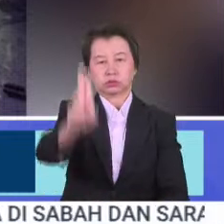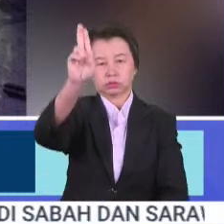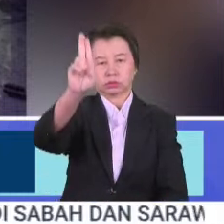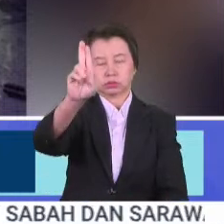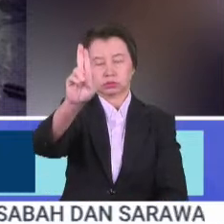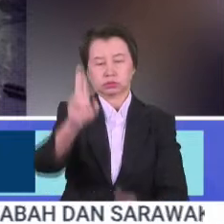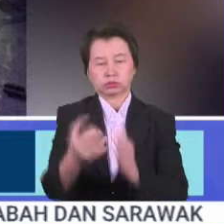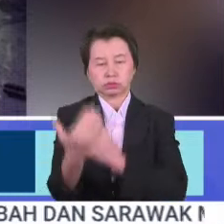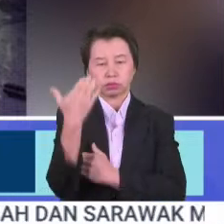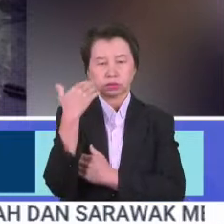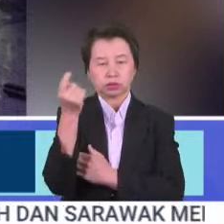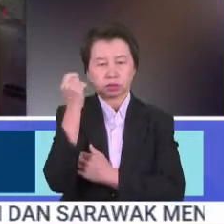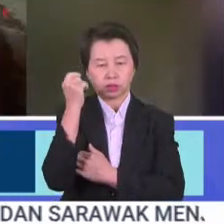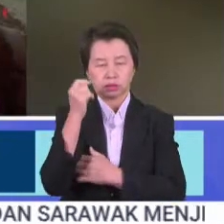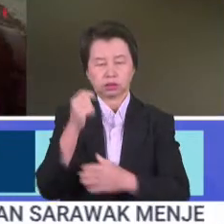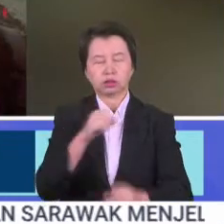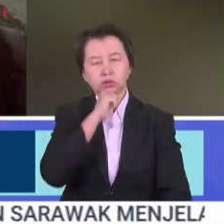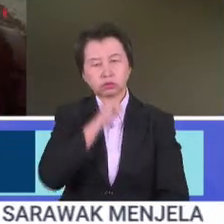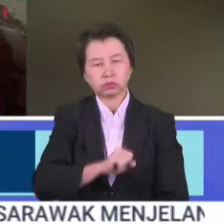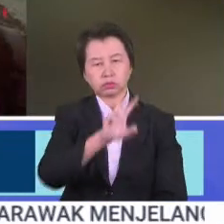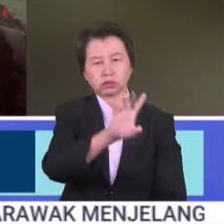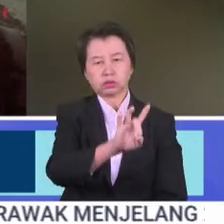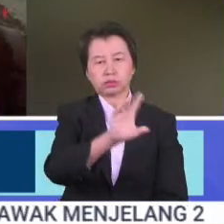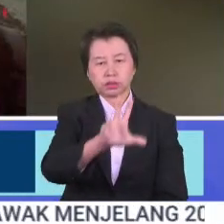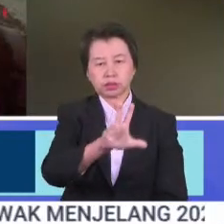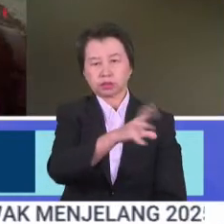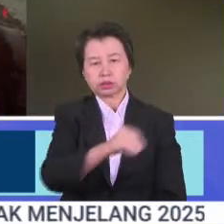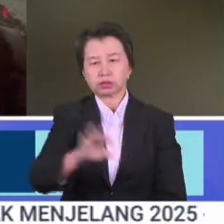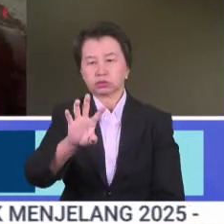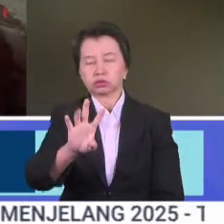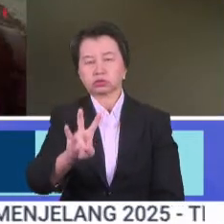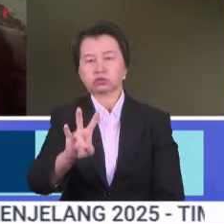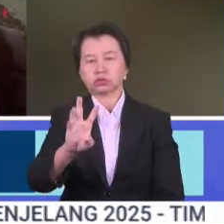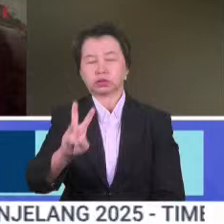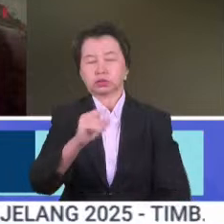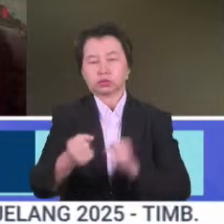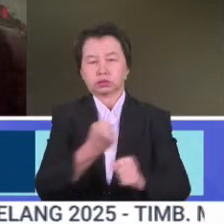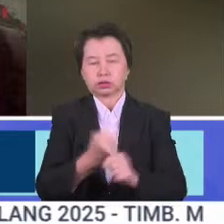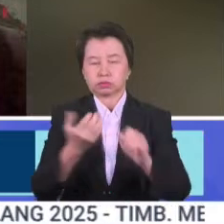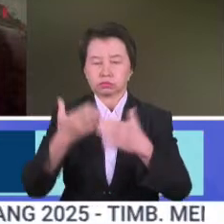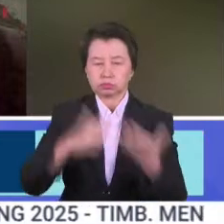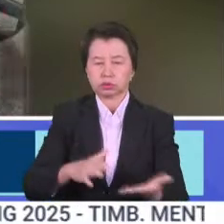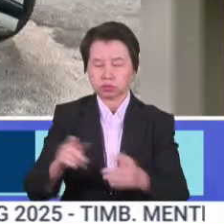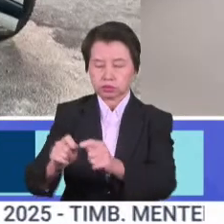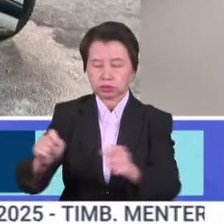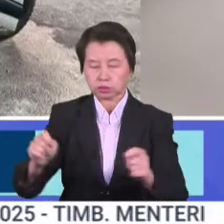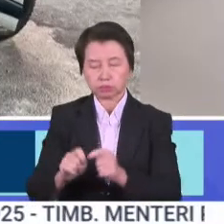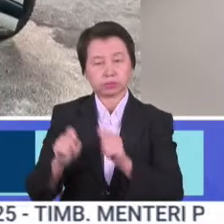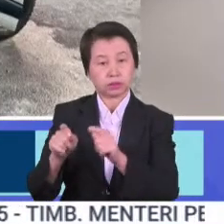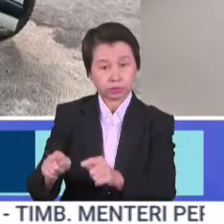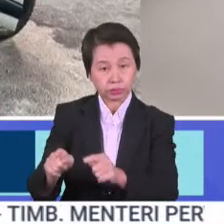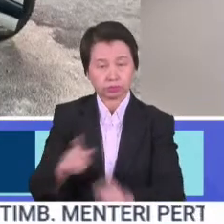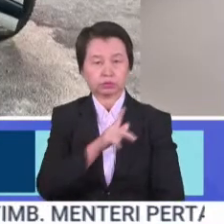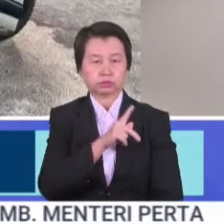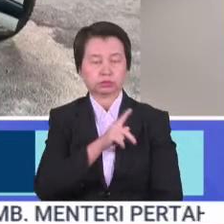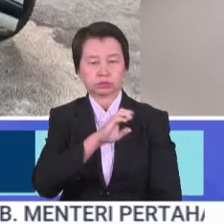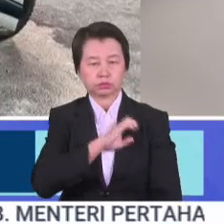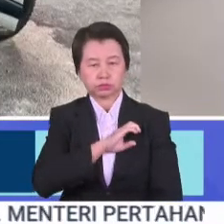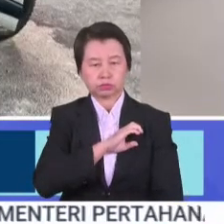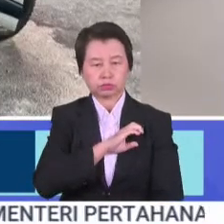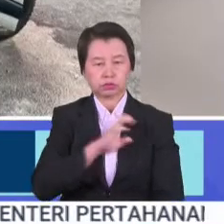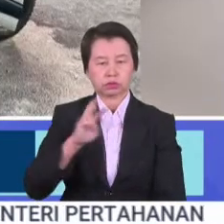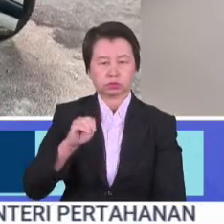awal pagi tadi. Mangsa masing-masing berumur 83 tahun dan 76 tahun meninggal dunia di tempat kejadian. Ketua Polis Daerah